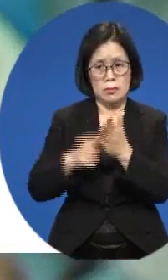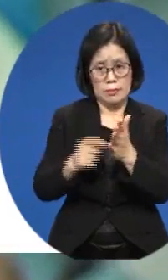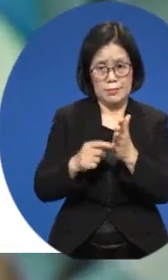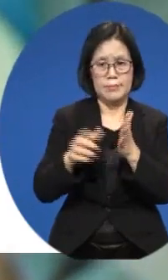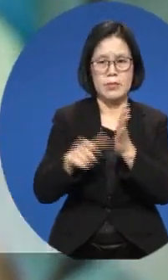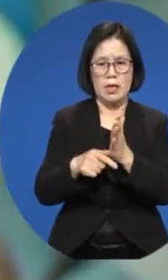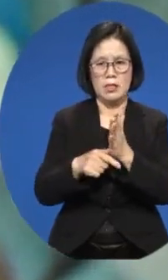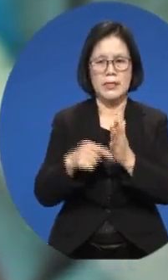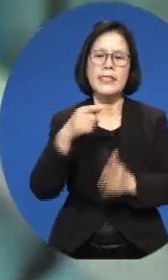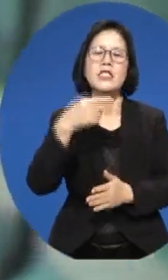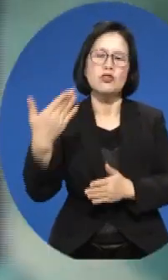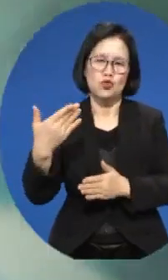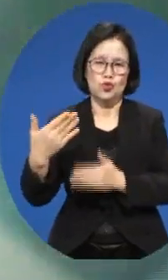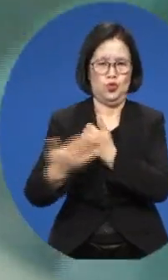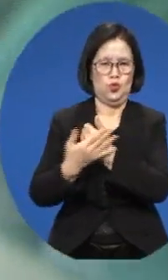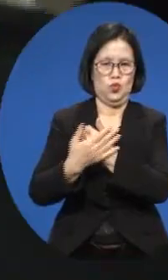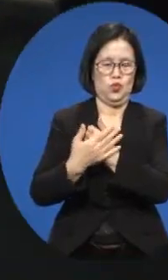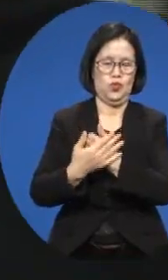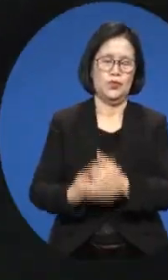구조대가 지원합니다.